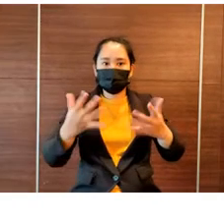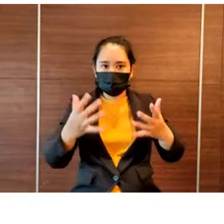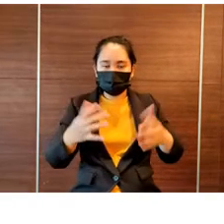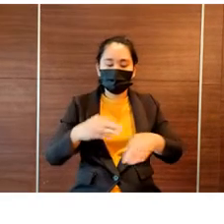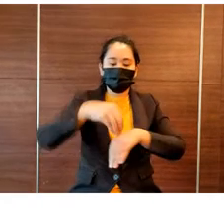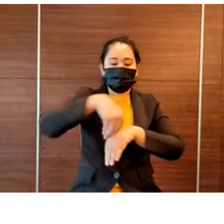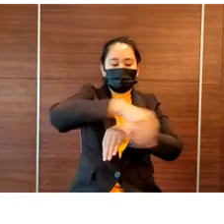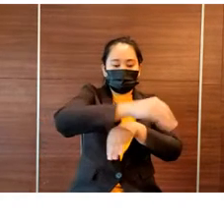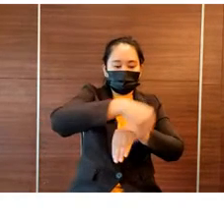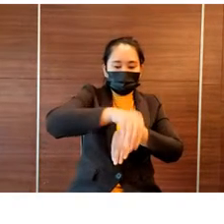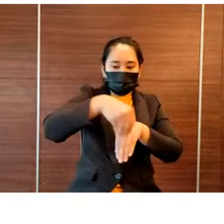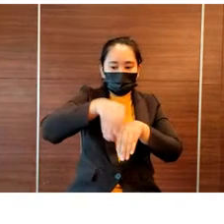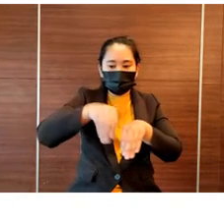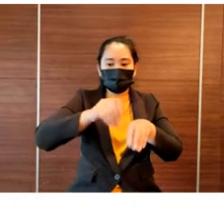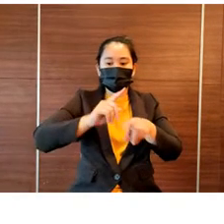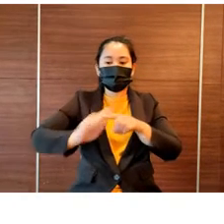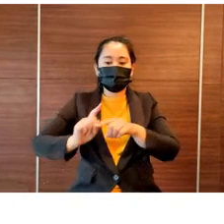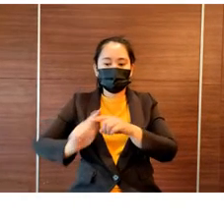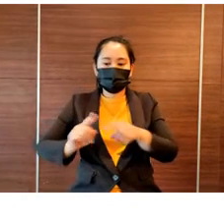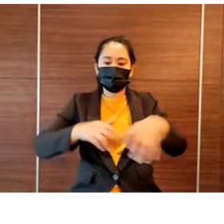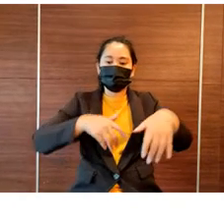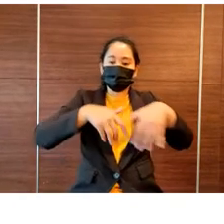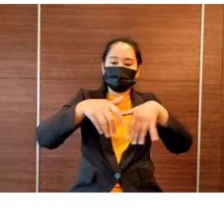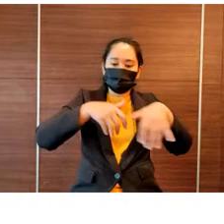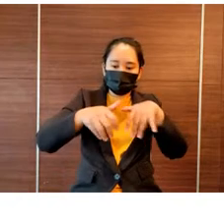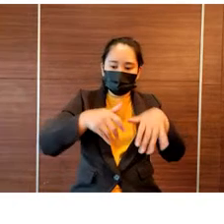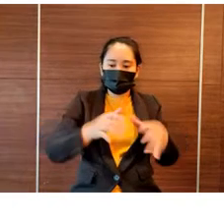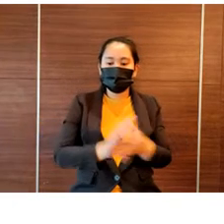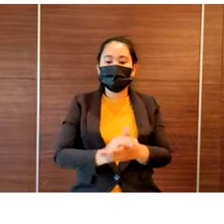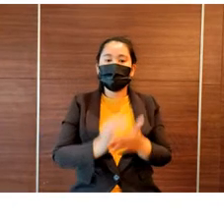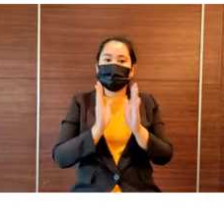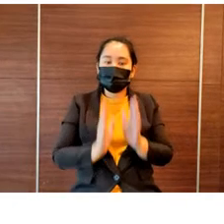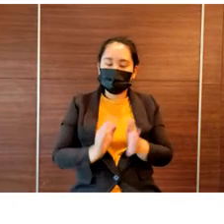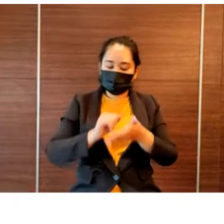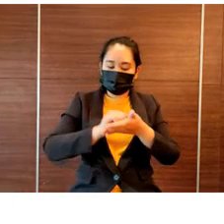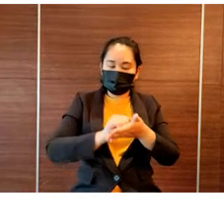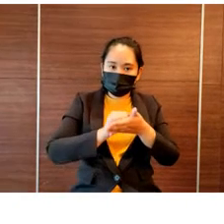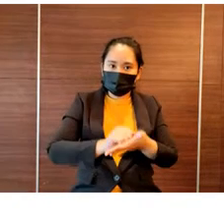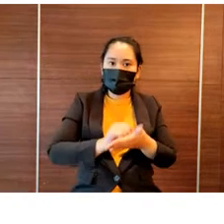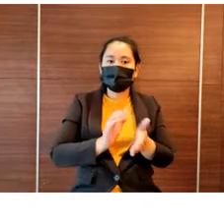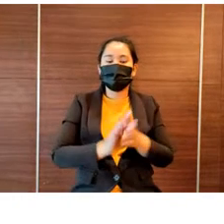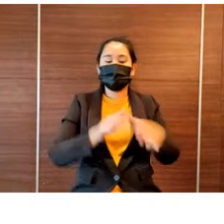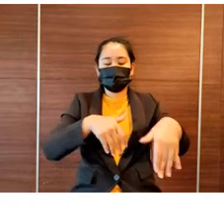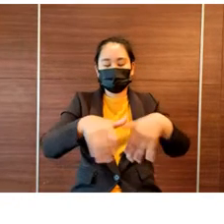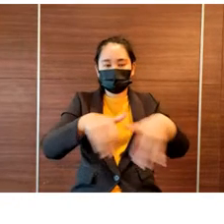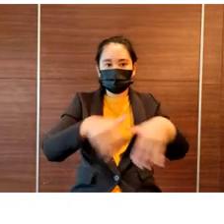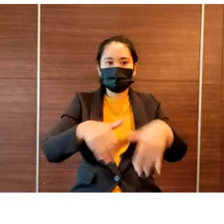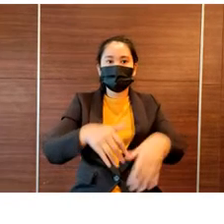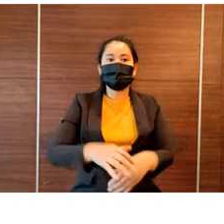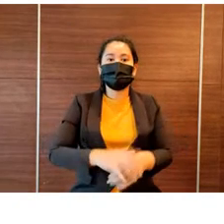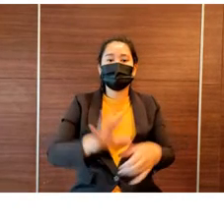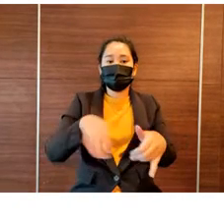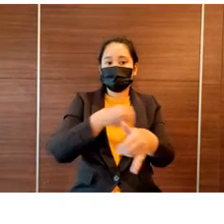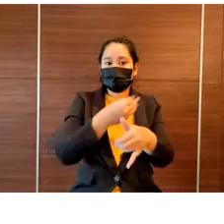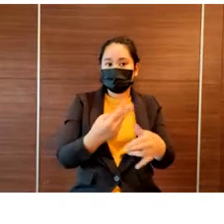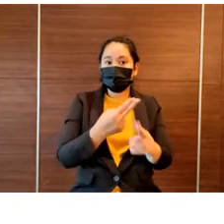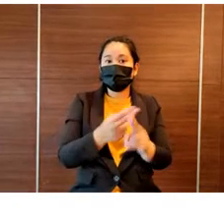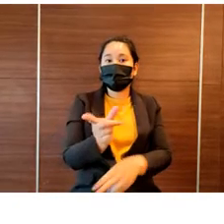ครือข่ายในชุมชนผู้ปฏิบัติงานทางด้านสารเสพติดและชุมชน